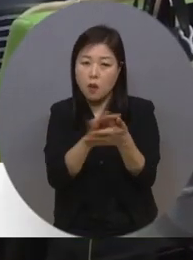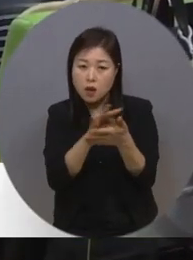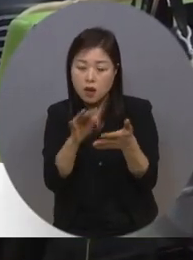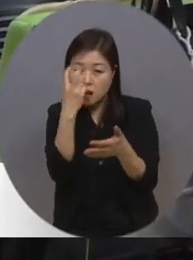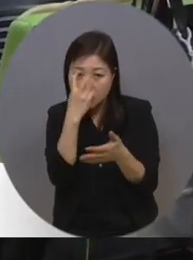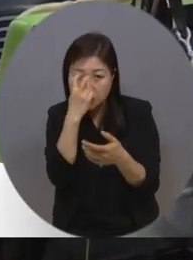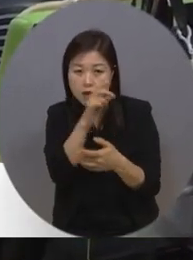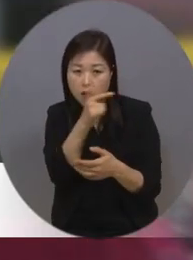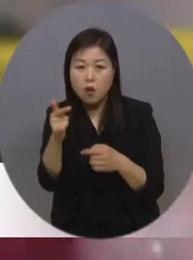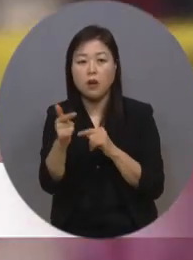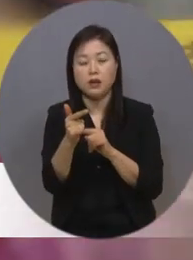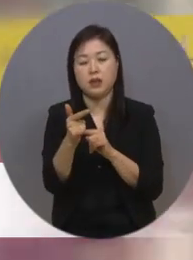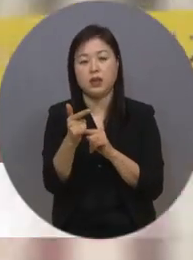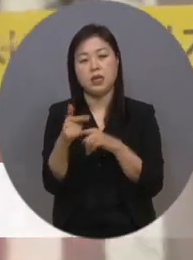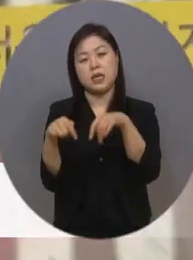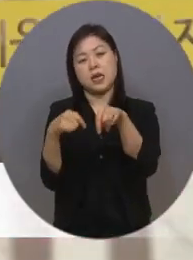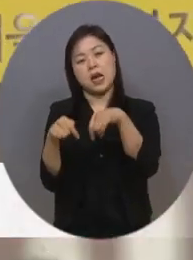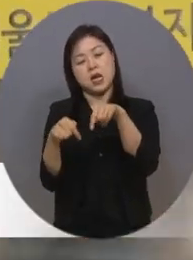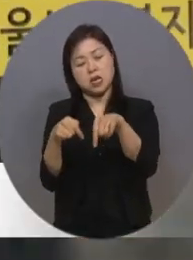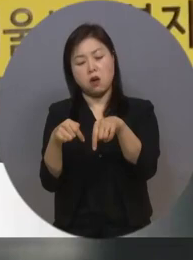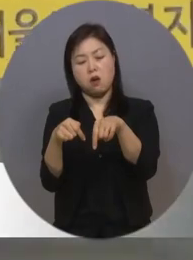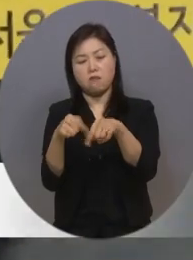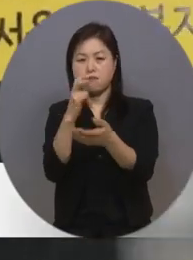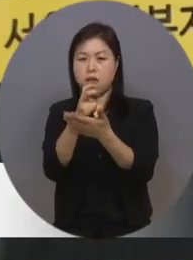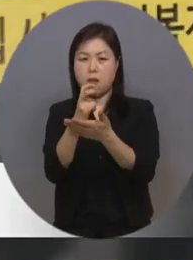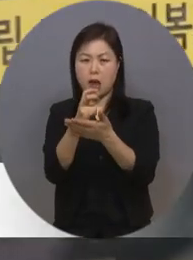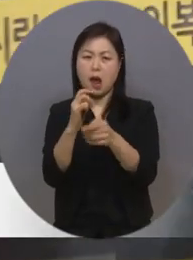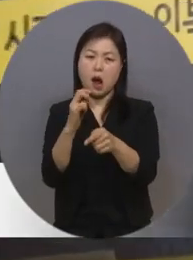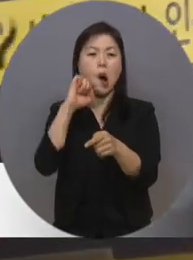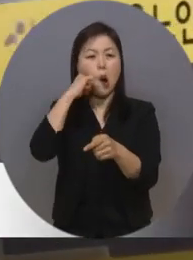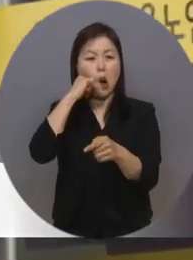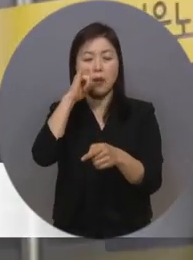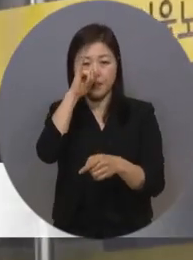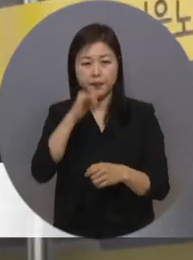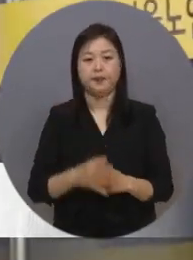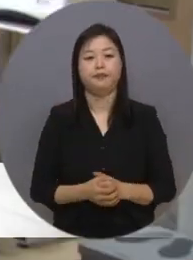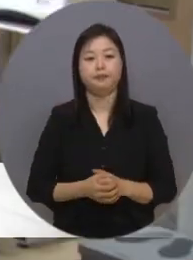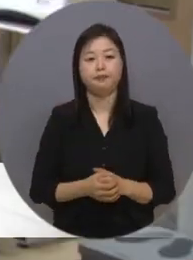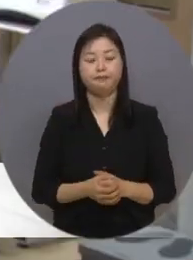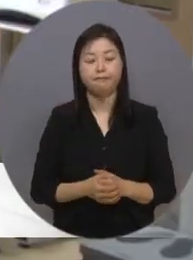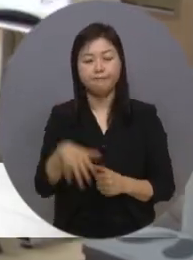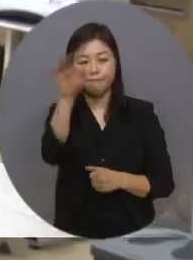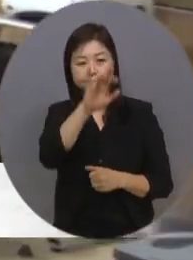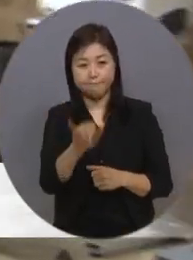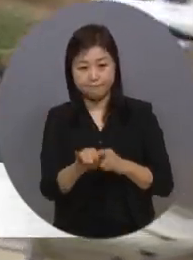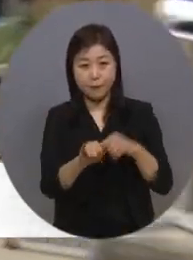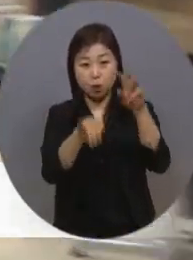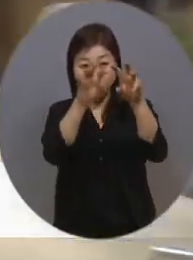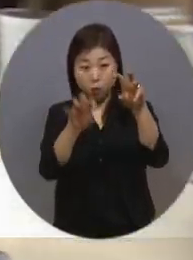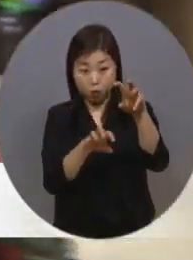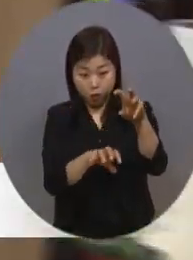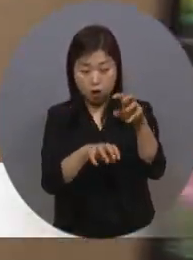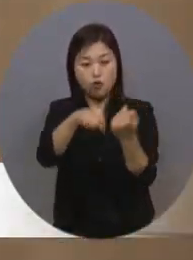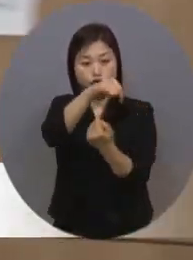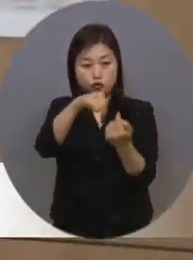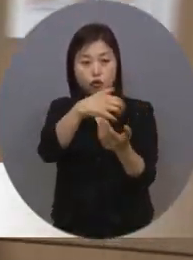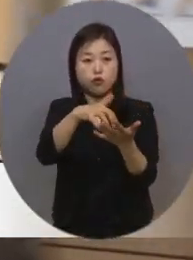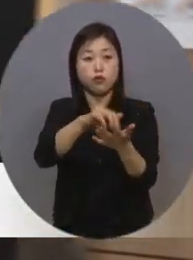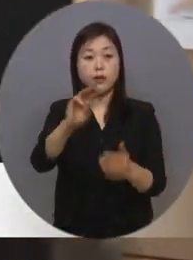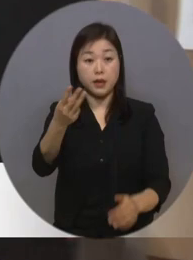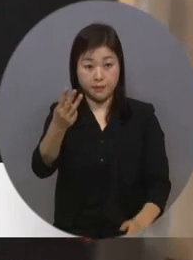감사 등의 관리 감독의 제도적으로 한계가 있는 상황입니다 또한 전국적으로 300여 고시 운영되고